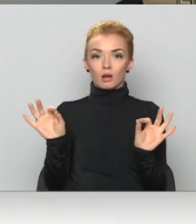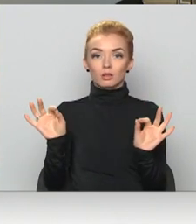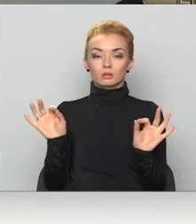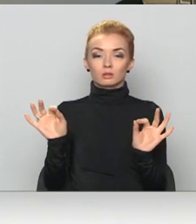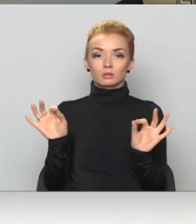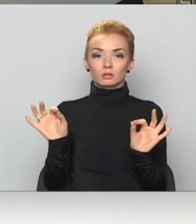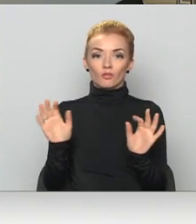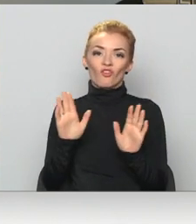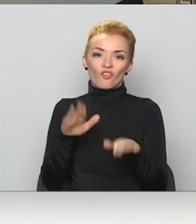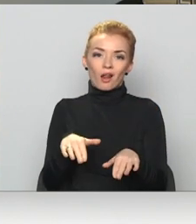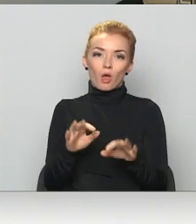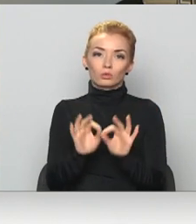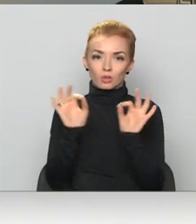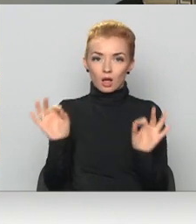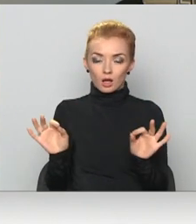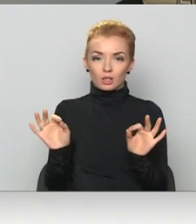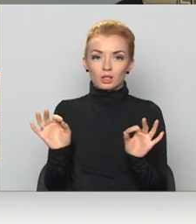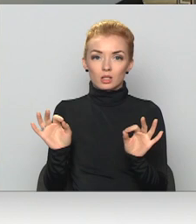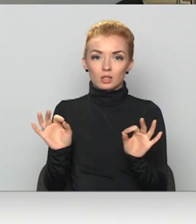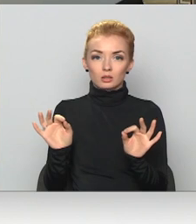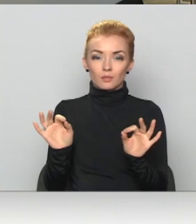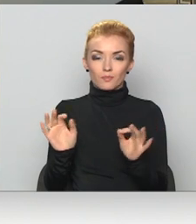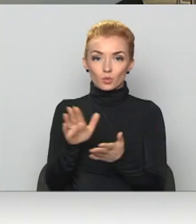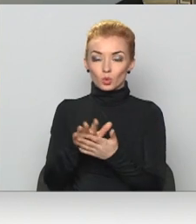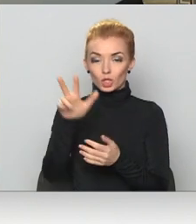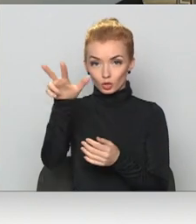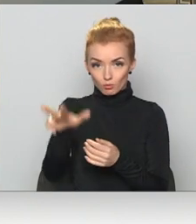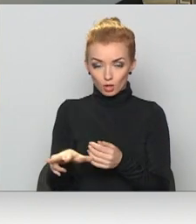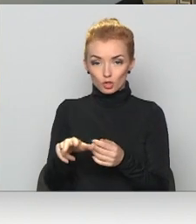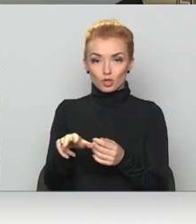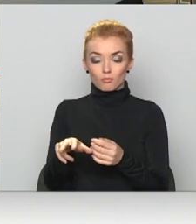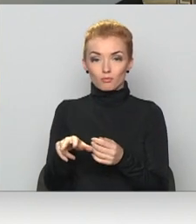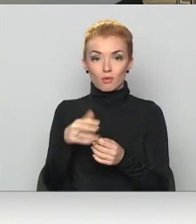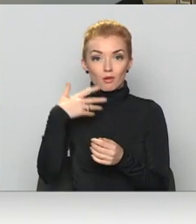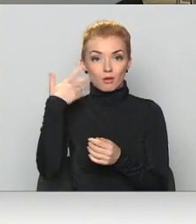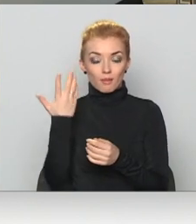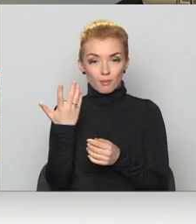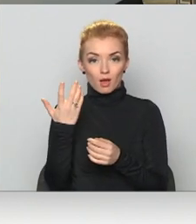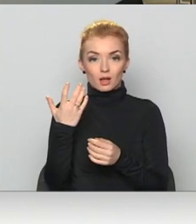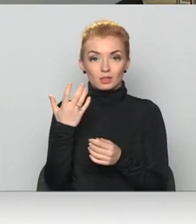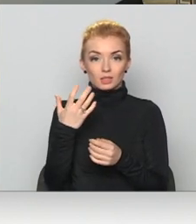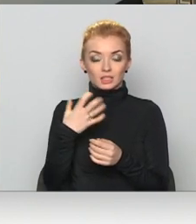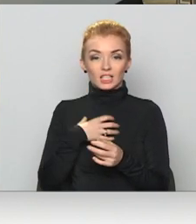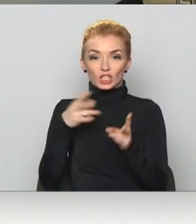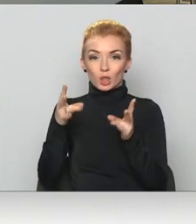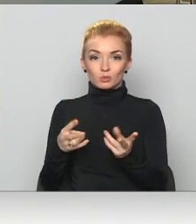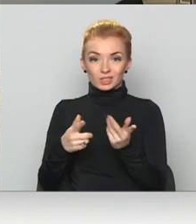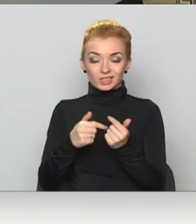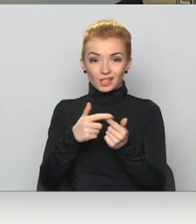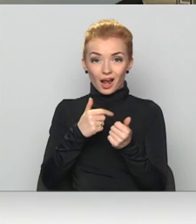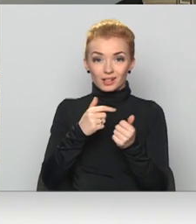pagaidām sakot, varētu stāties spēkā uz 3 mēnešiem, kamēr šī saslimstības